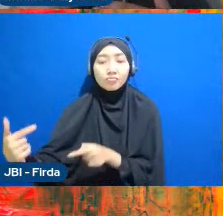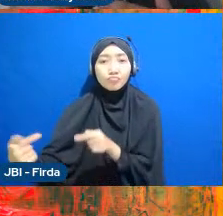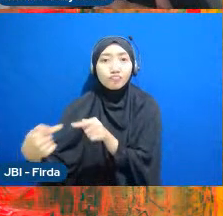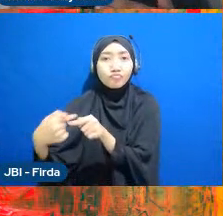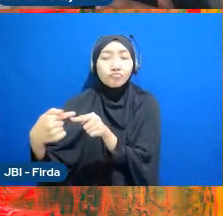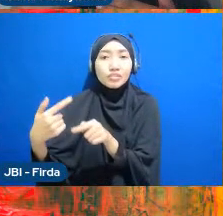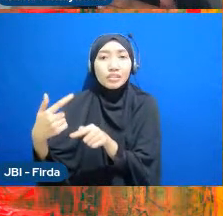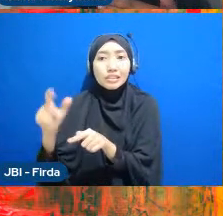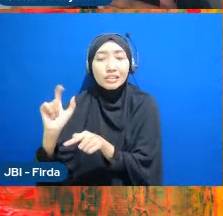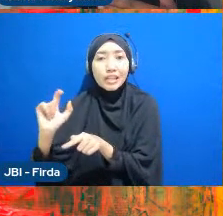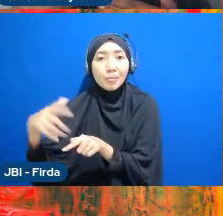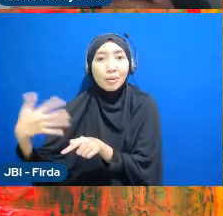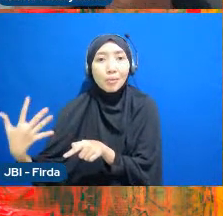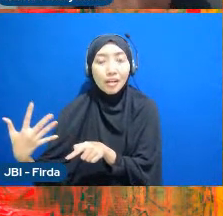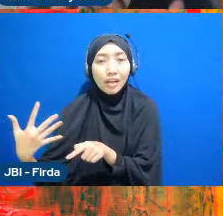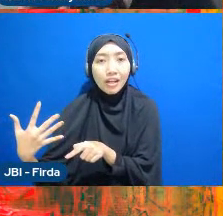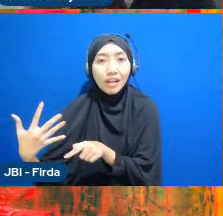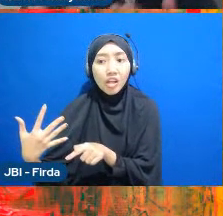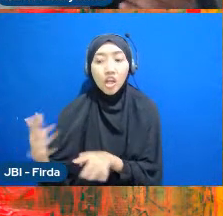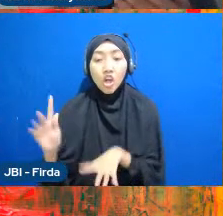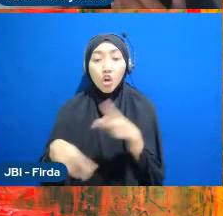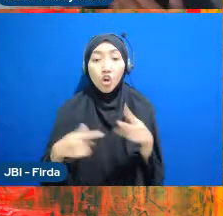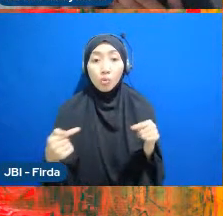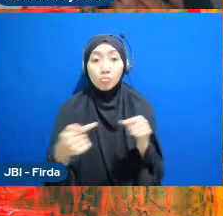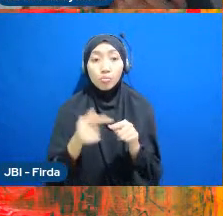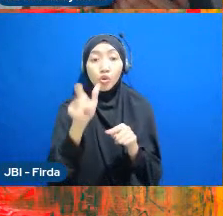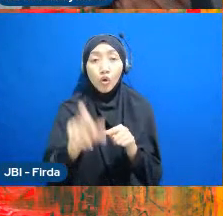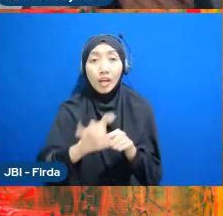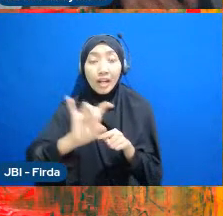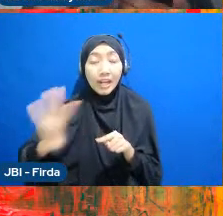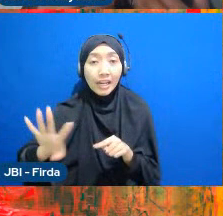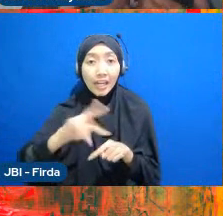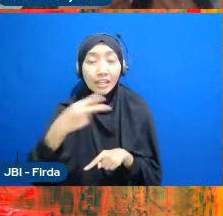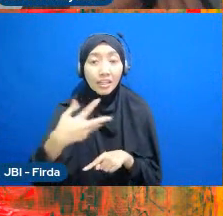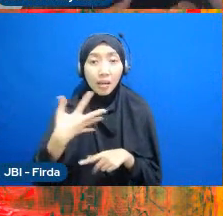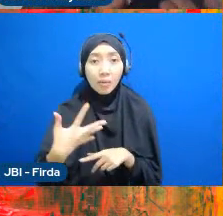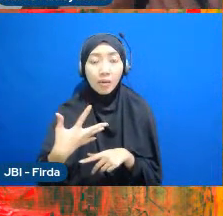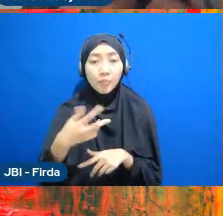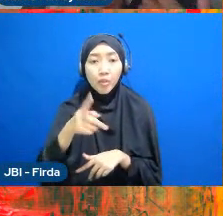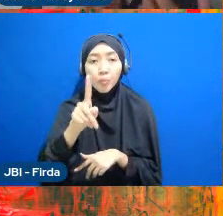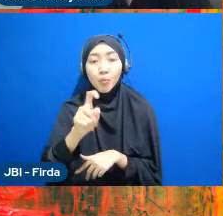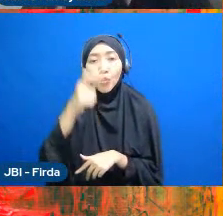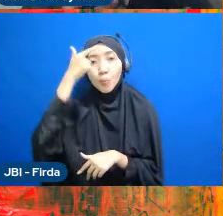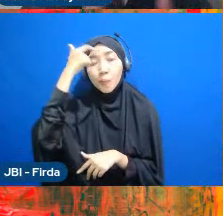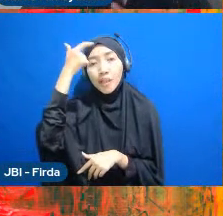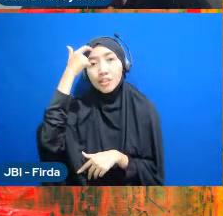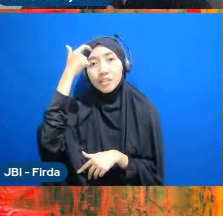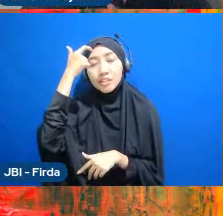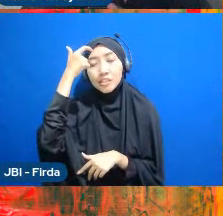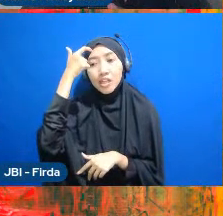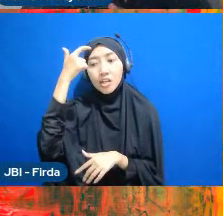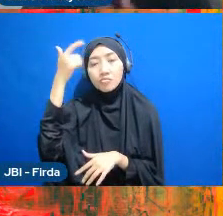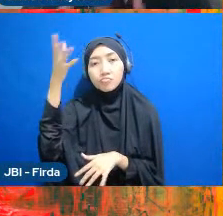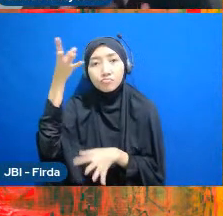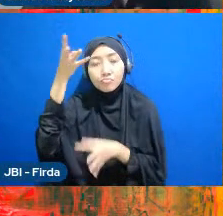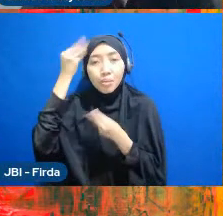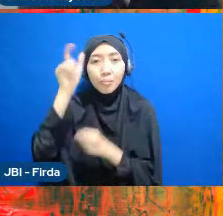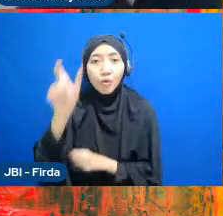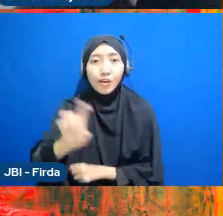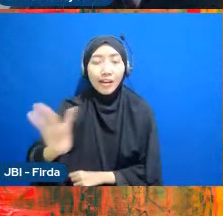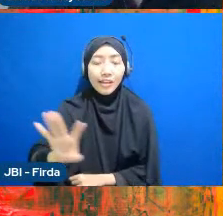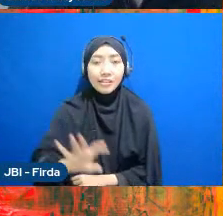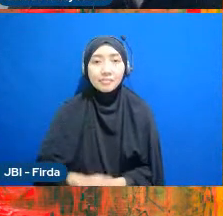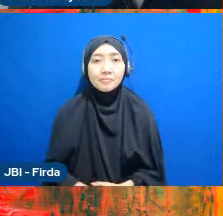sudah berhubungan dengan orang lain, maka dia juga butuh untuk belajar bagaimana memahami orang lain. Boleh